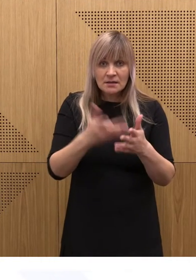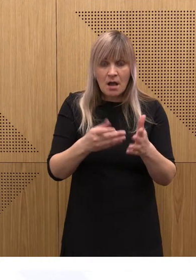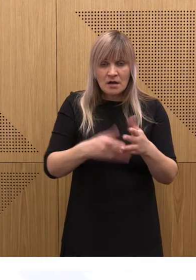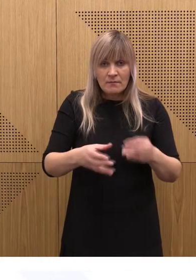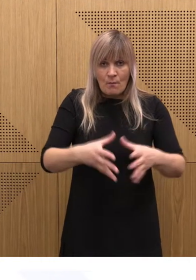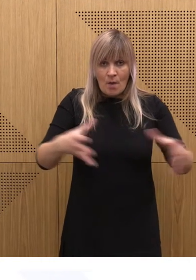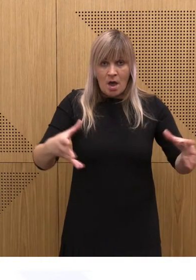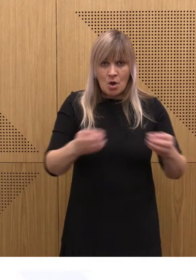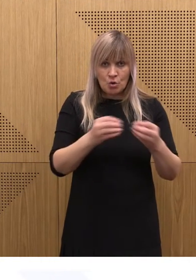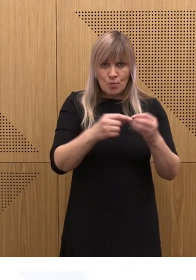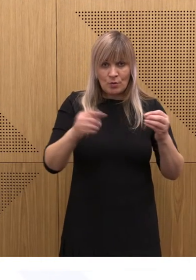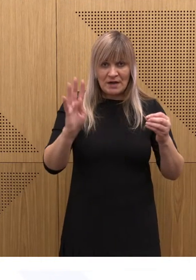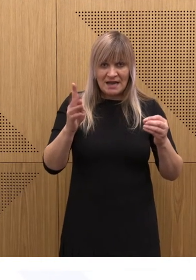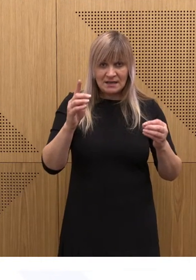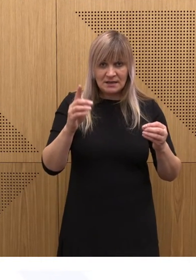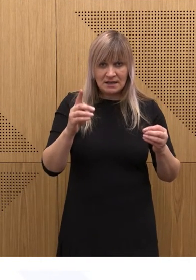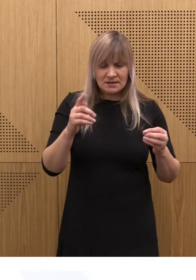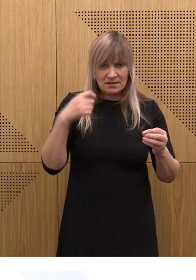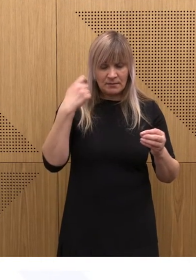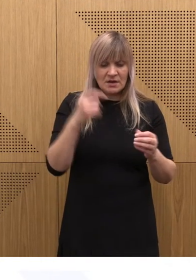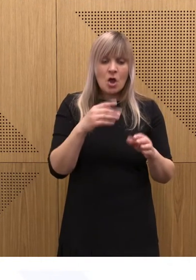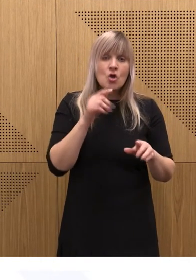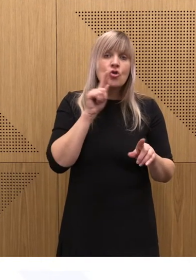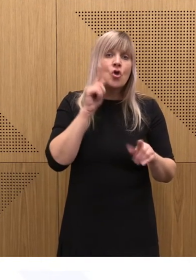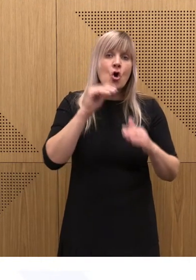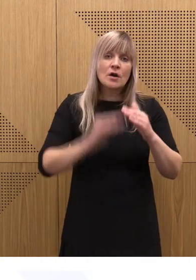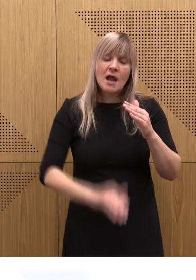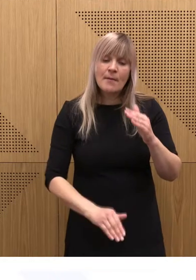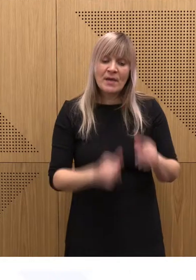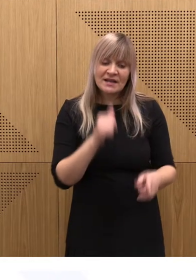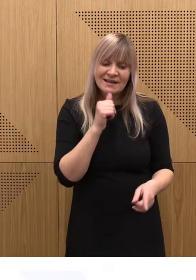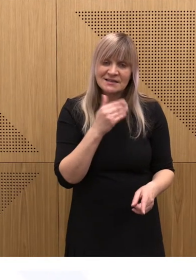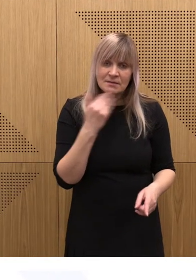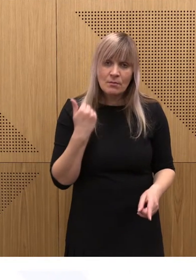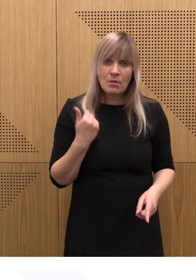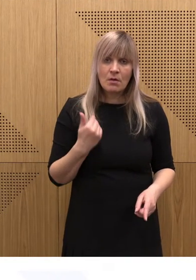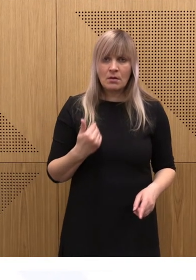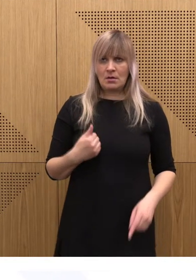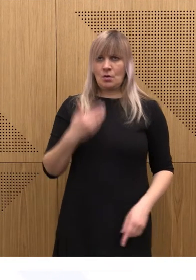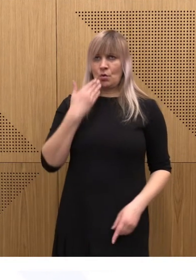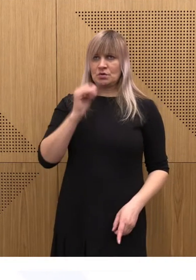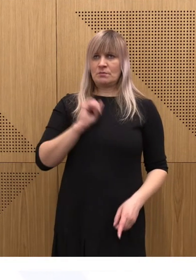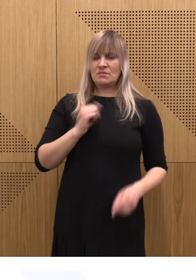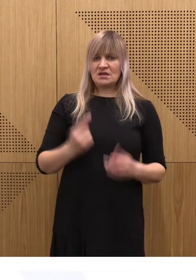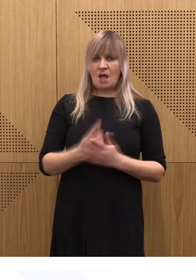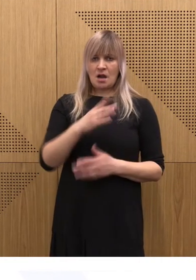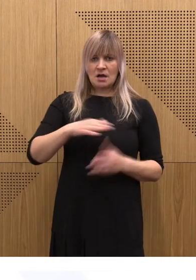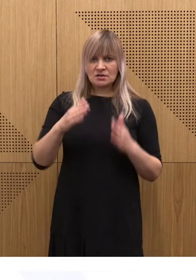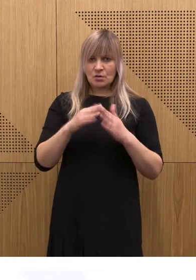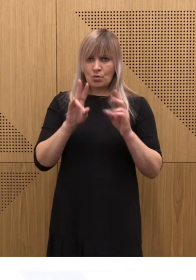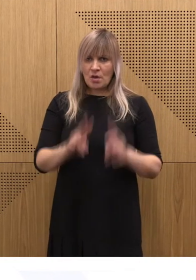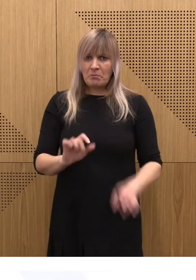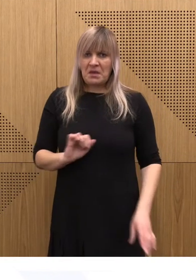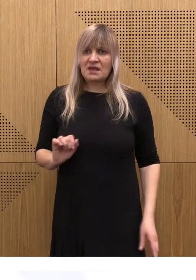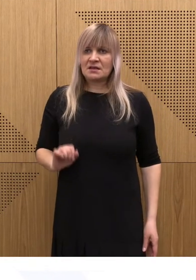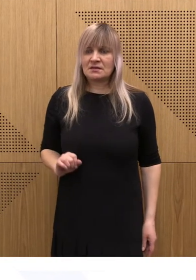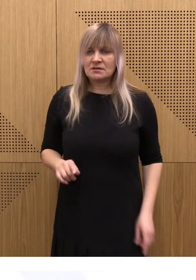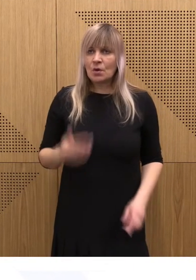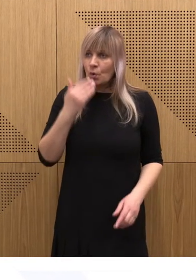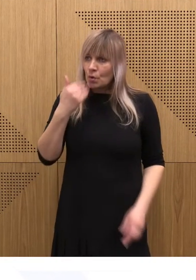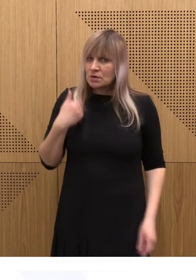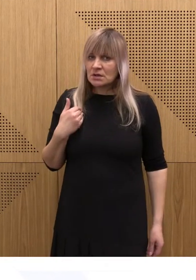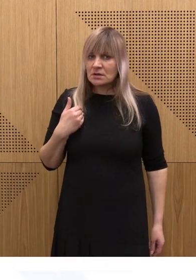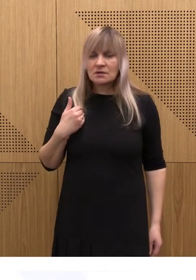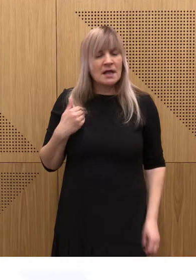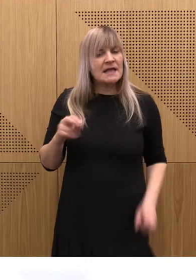10-14. Nooremaid lapsi kahjuks meil ei testita, küsitakse, et miks te algklassid koju saatsite. Jälle eksperdid arvavad, et